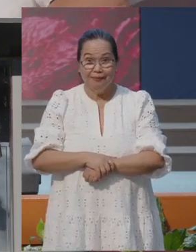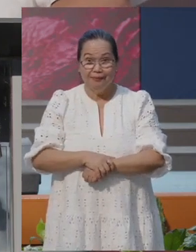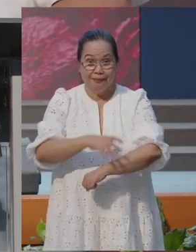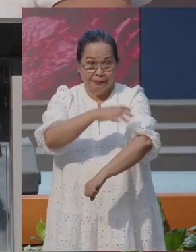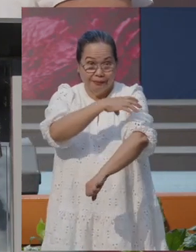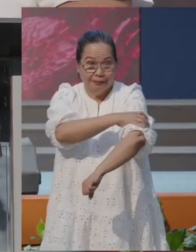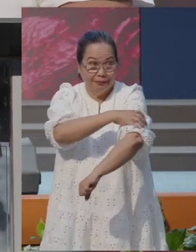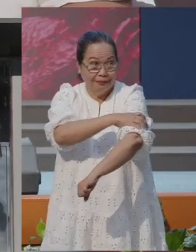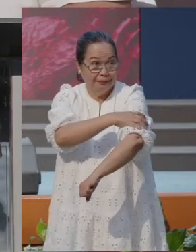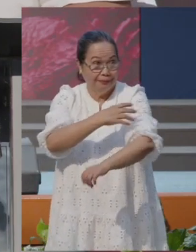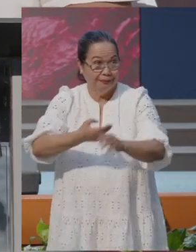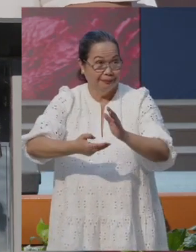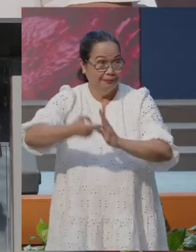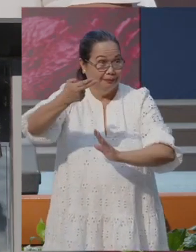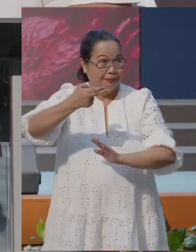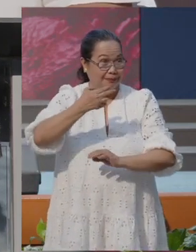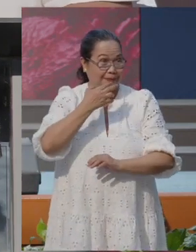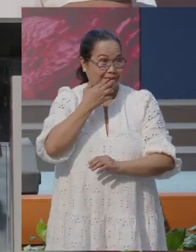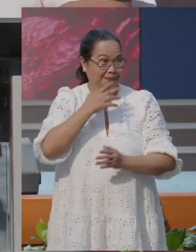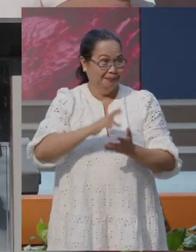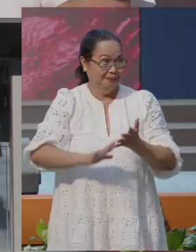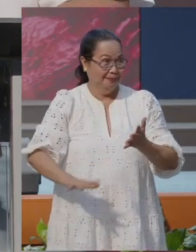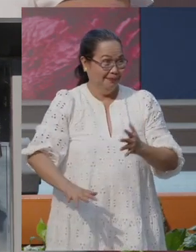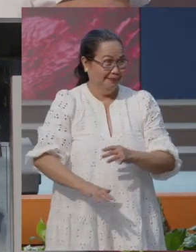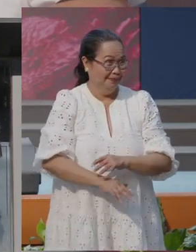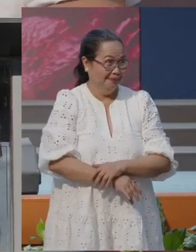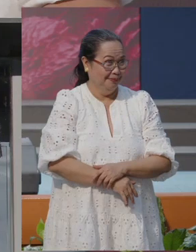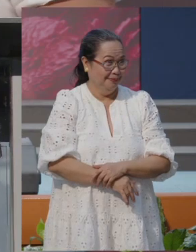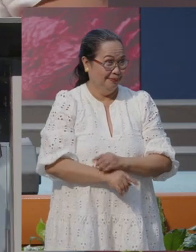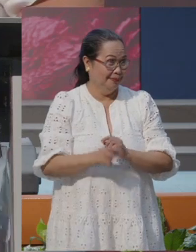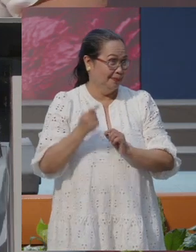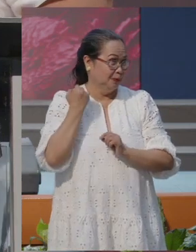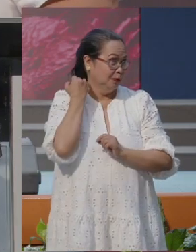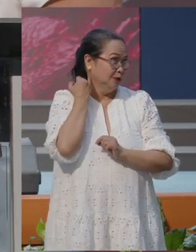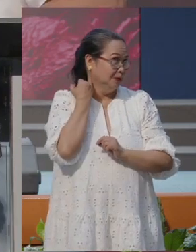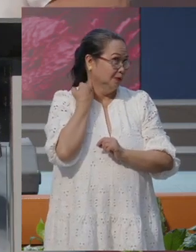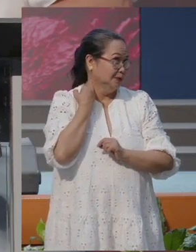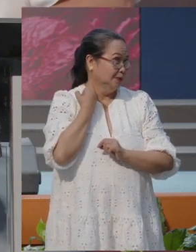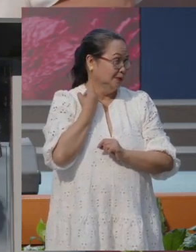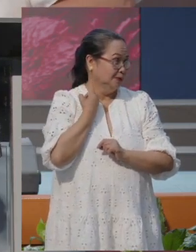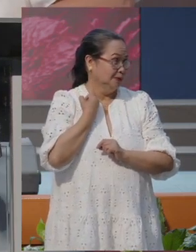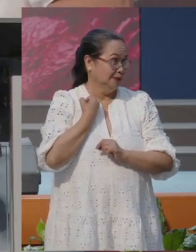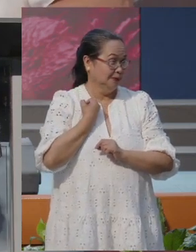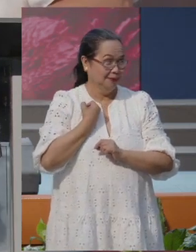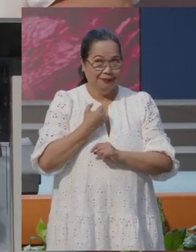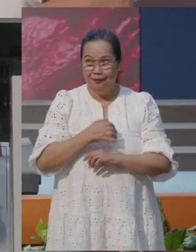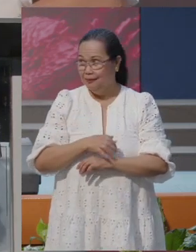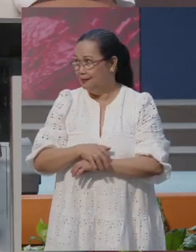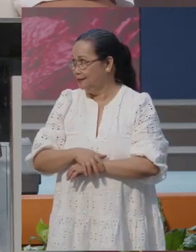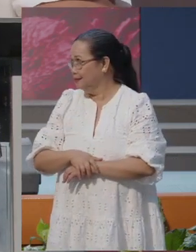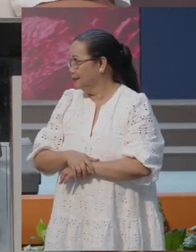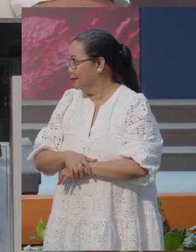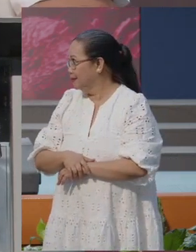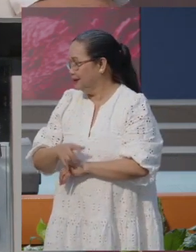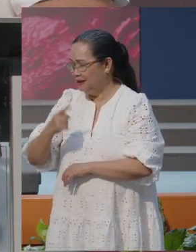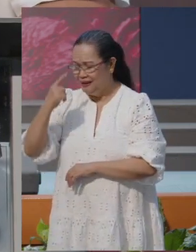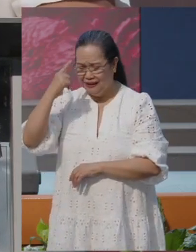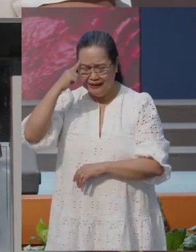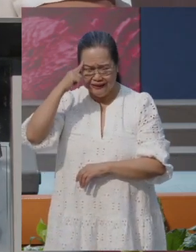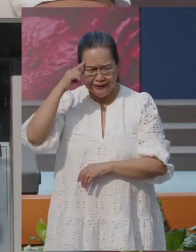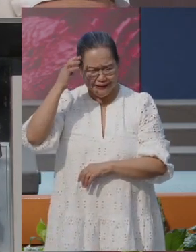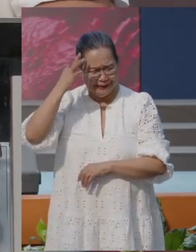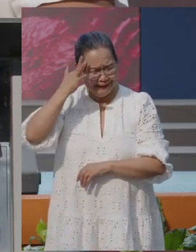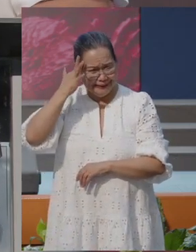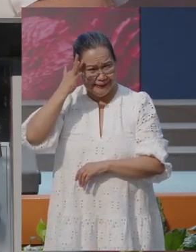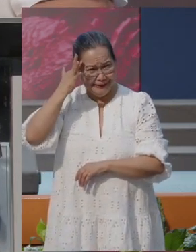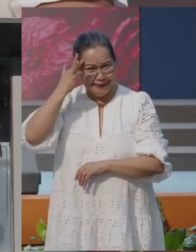ang tumataas. Ang ugat nyo dito sa temple,